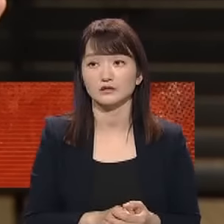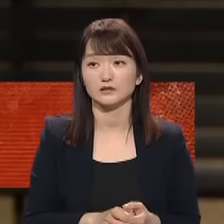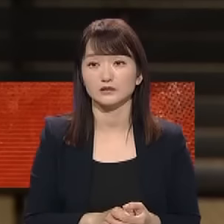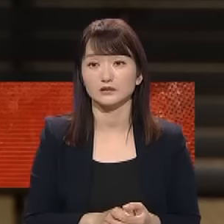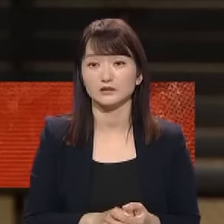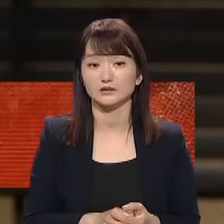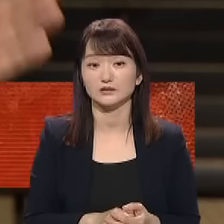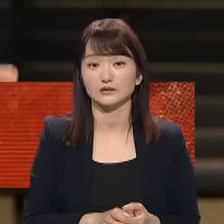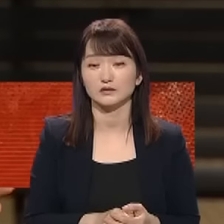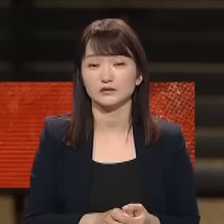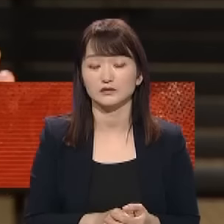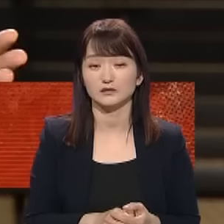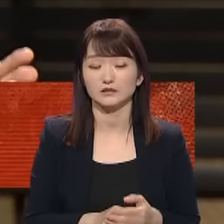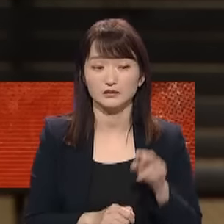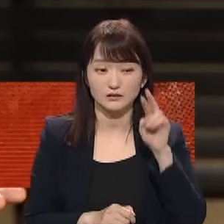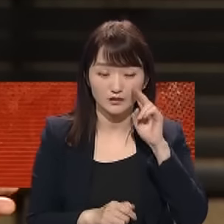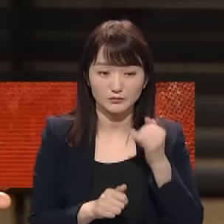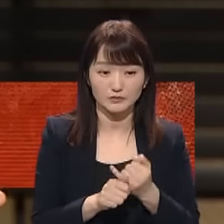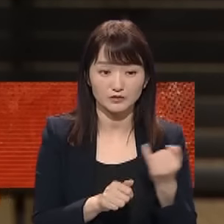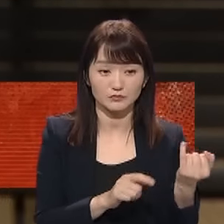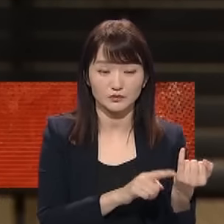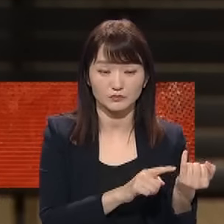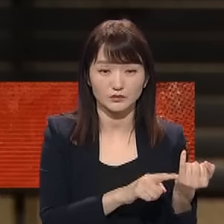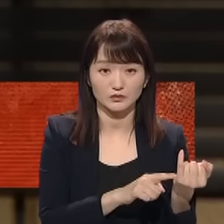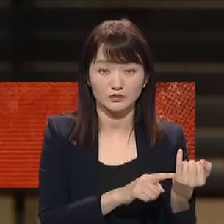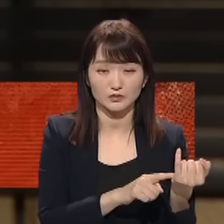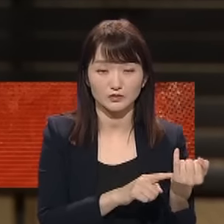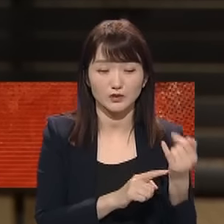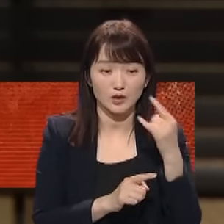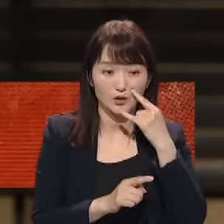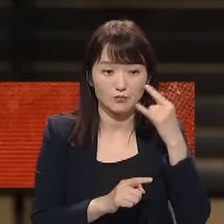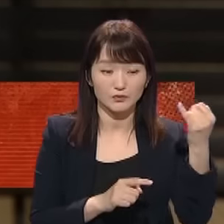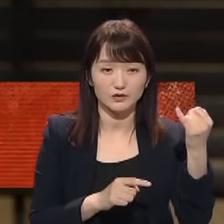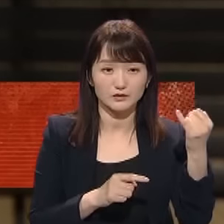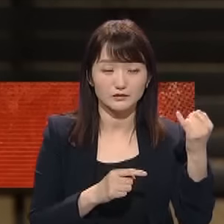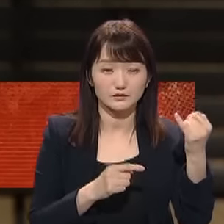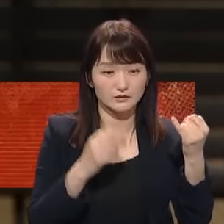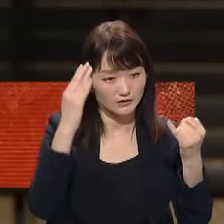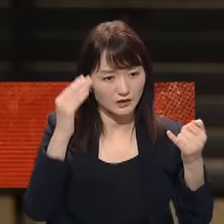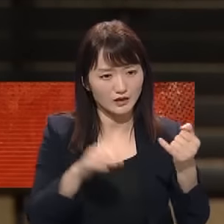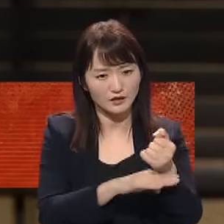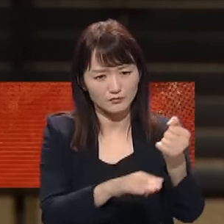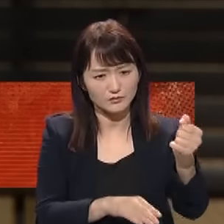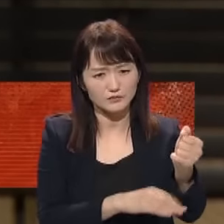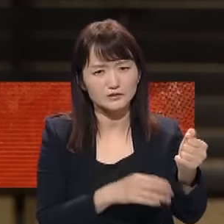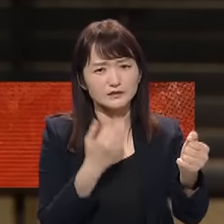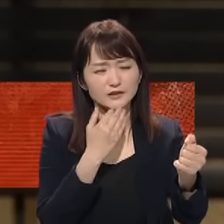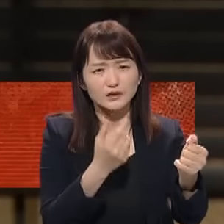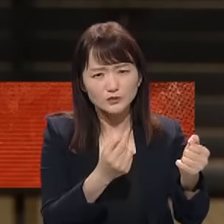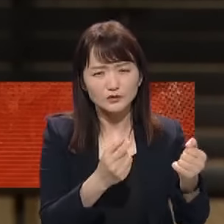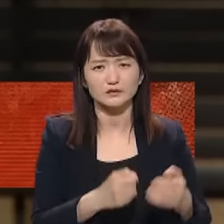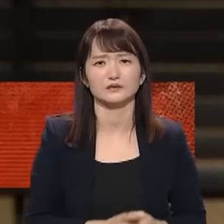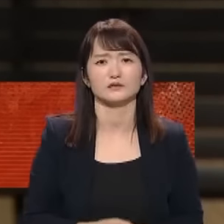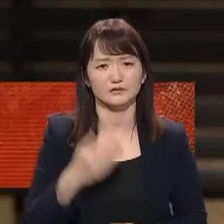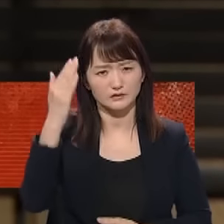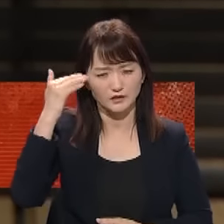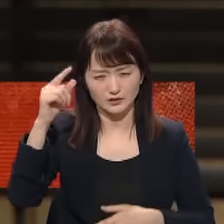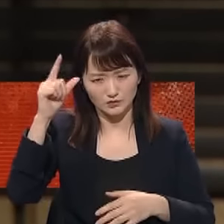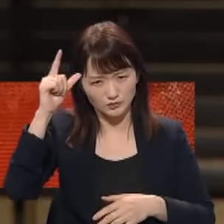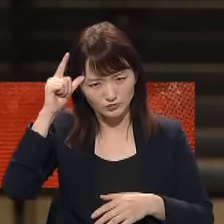이 사돈댁이죠. 사돈댁하고 같은 옷을 입는다거나 아니면 한우를 보내는데 귤이 온다거나 이건 사회상비로 너무 안